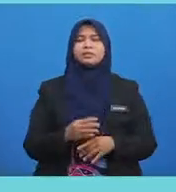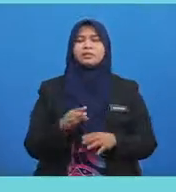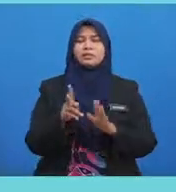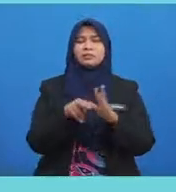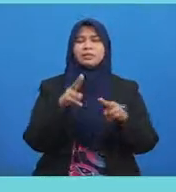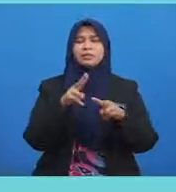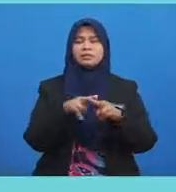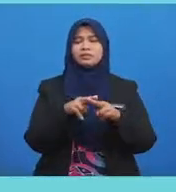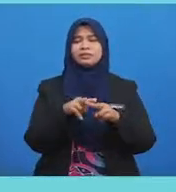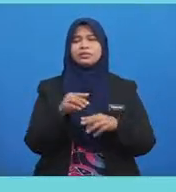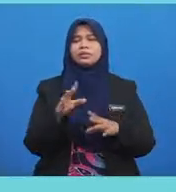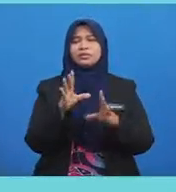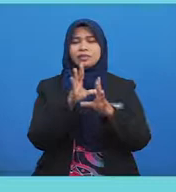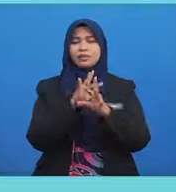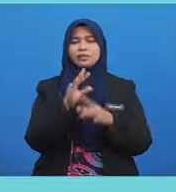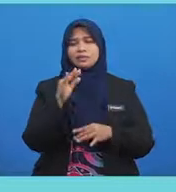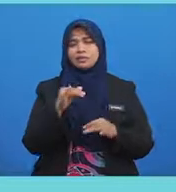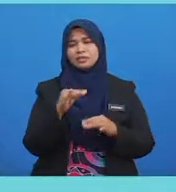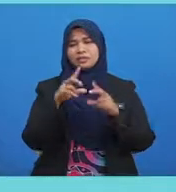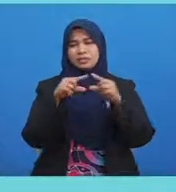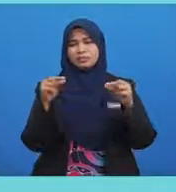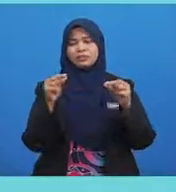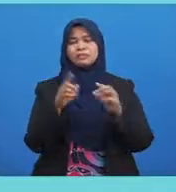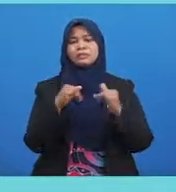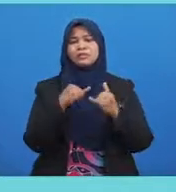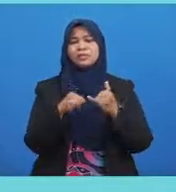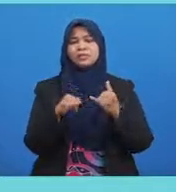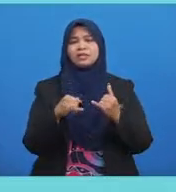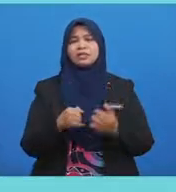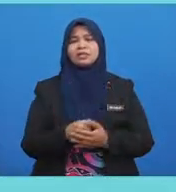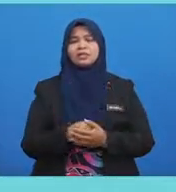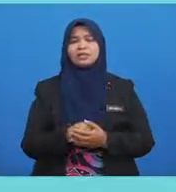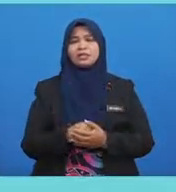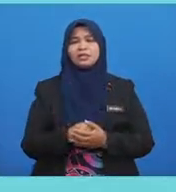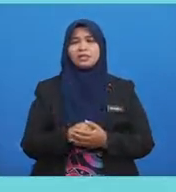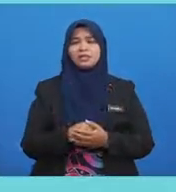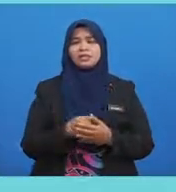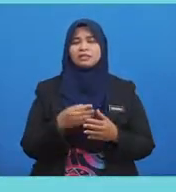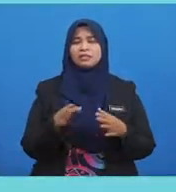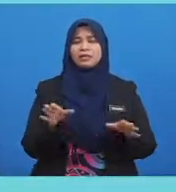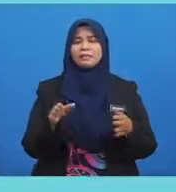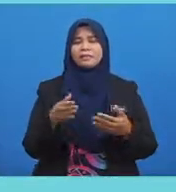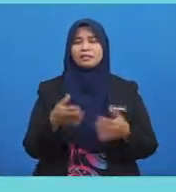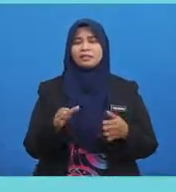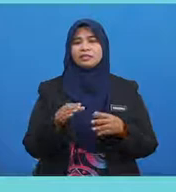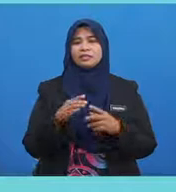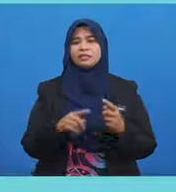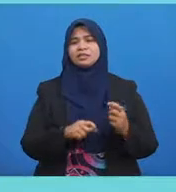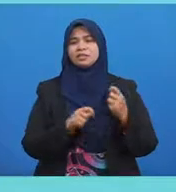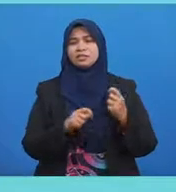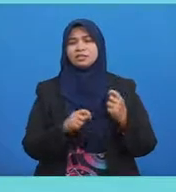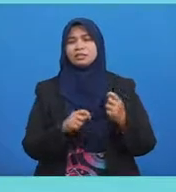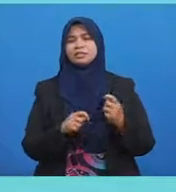berakhir selepas Major General Hiyo Yamamura menyerah kalah kepada tentera